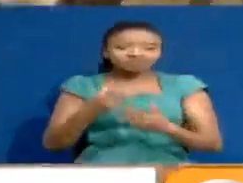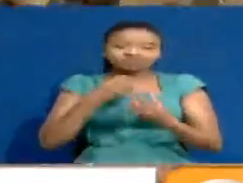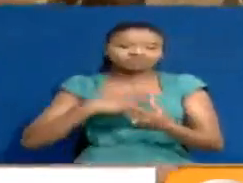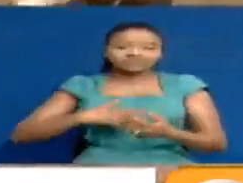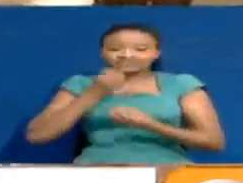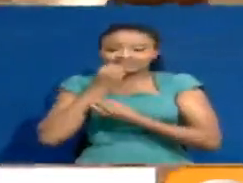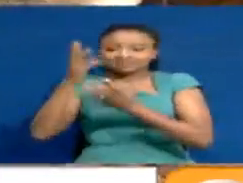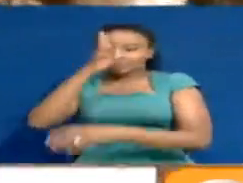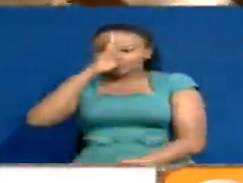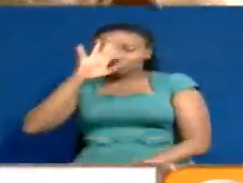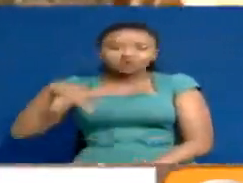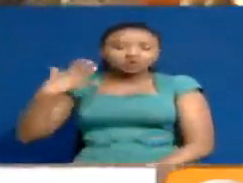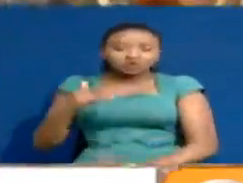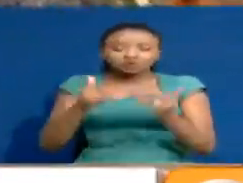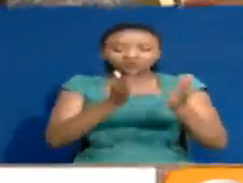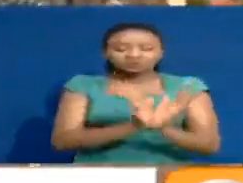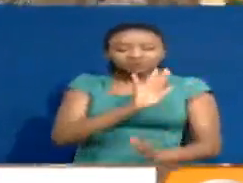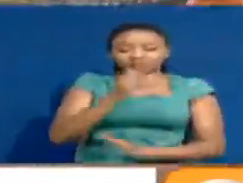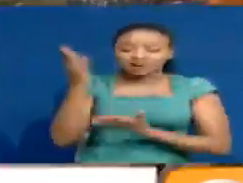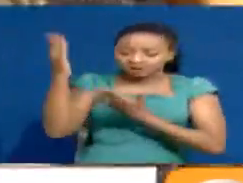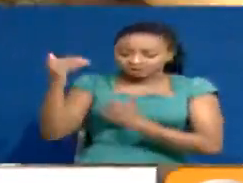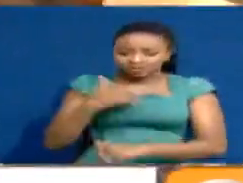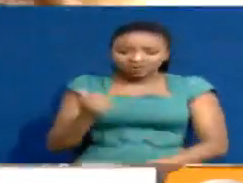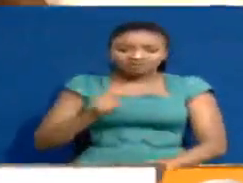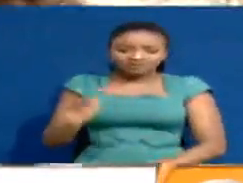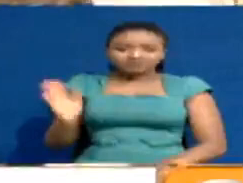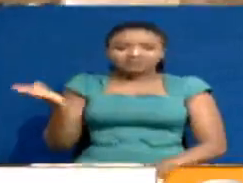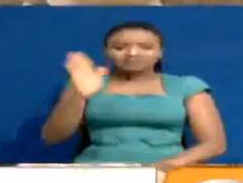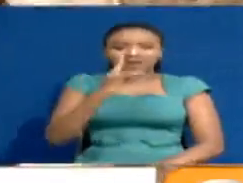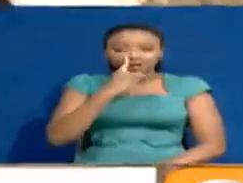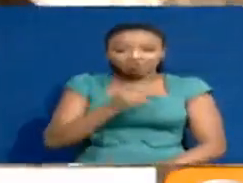uchao. Familia ya Shikuku ina matumaini kuwa mwana wao